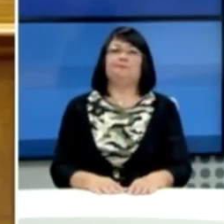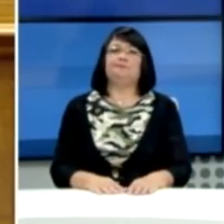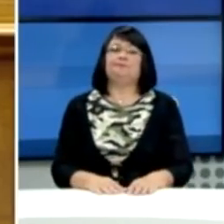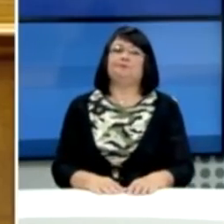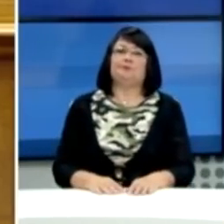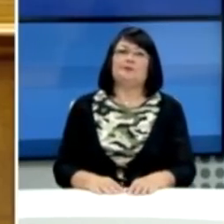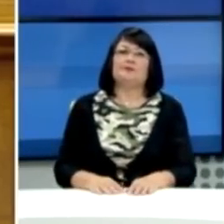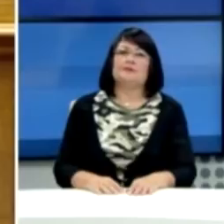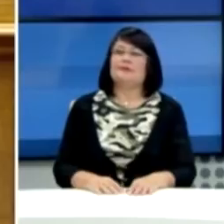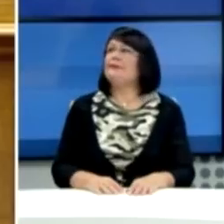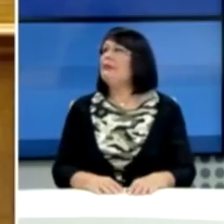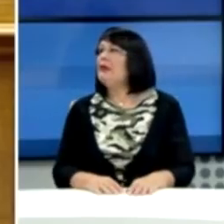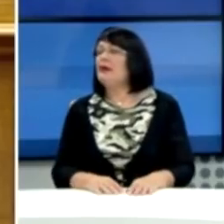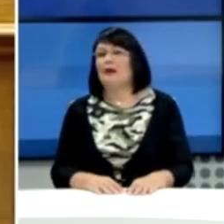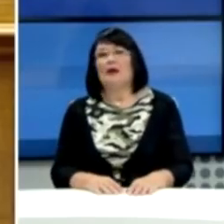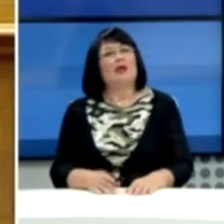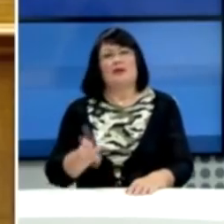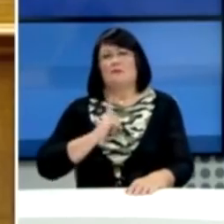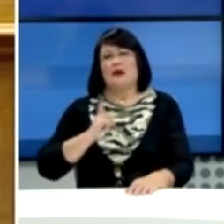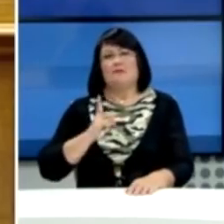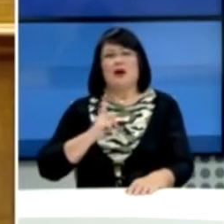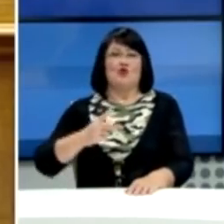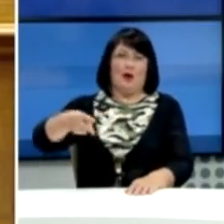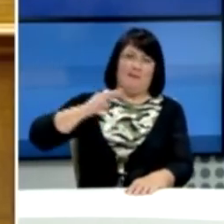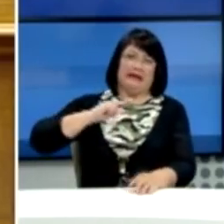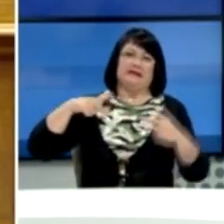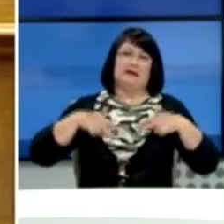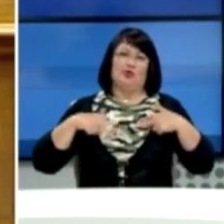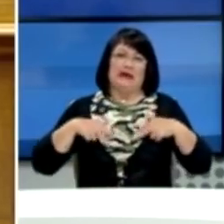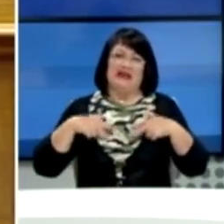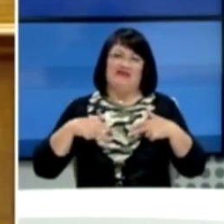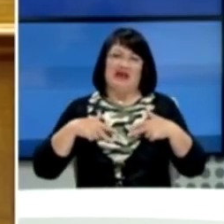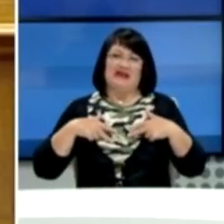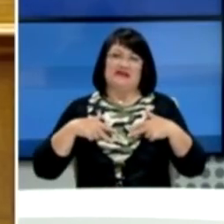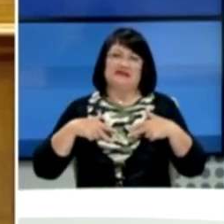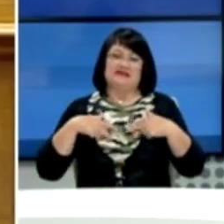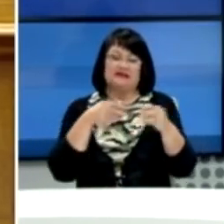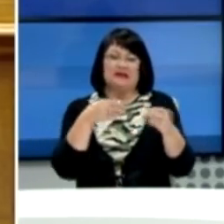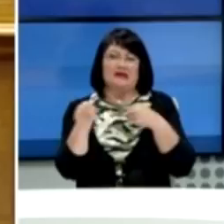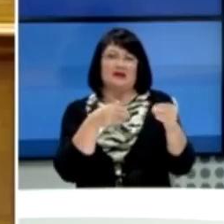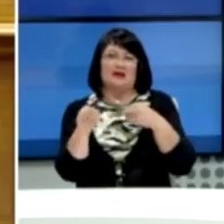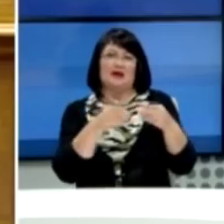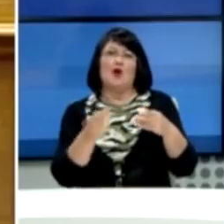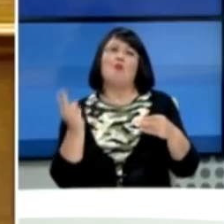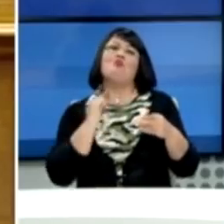Άλλωστε, δεν περιμέναμε από την κυβέρνηση απάντηση, αφού αυτή είναι που κάνει λάστιχο τα υγειονομικά πρωτόκολλα, ακόμα